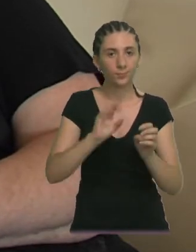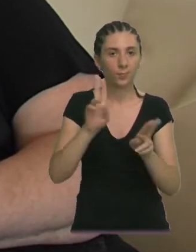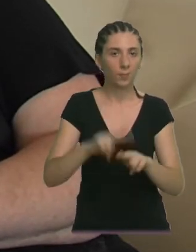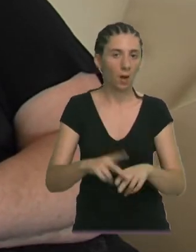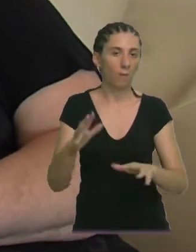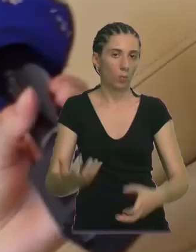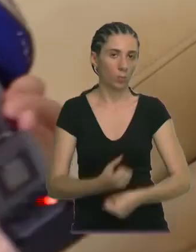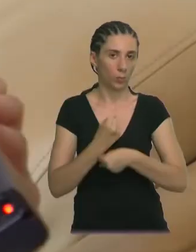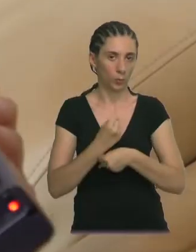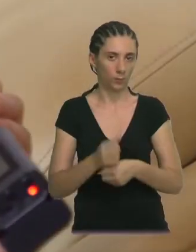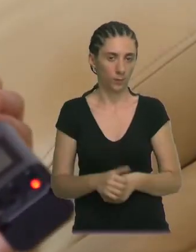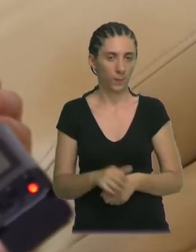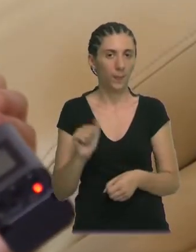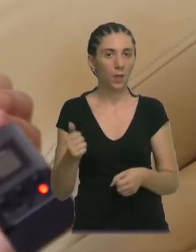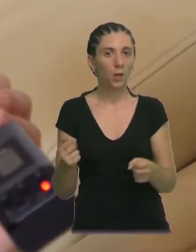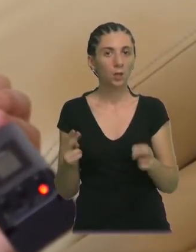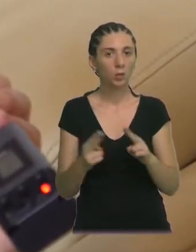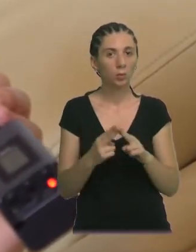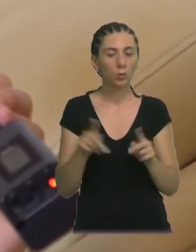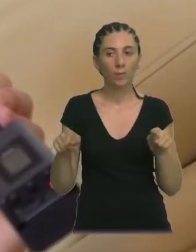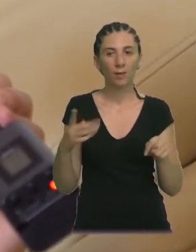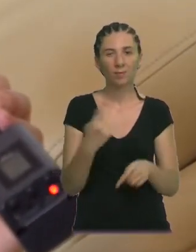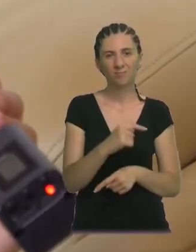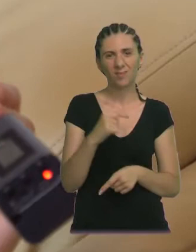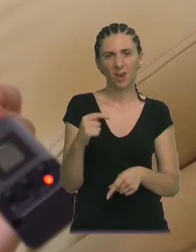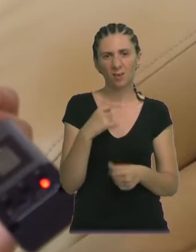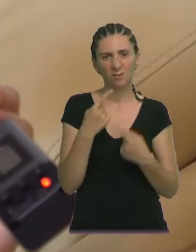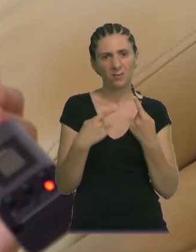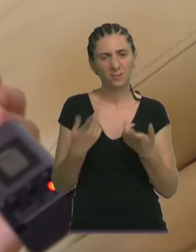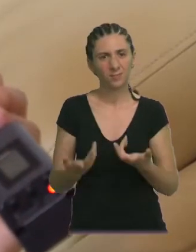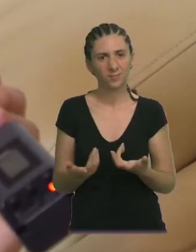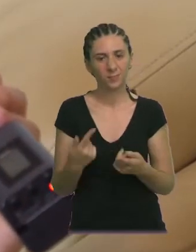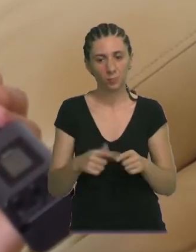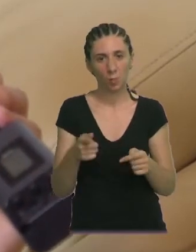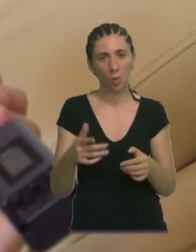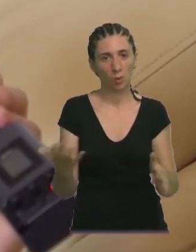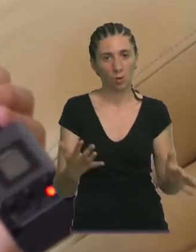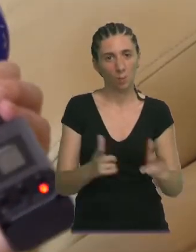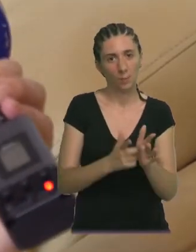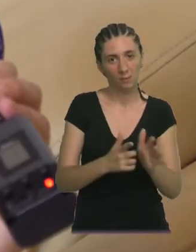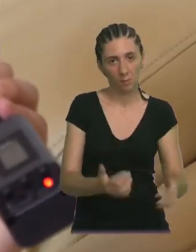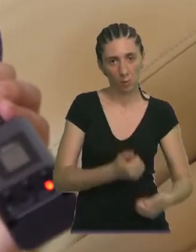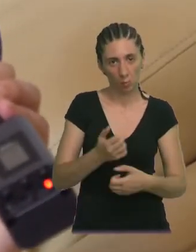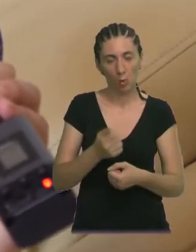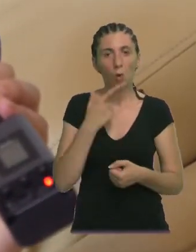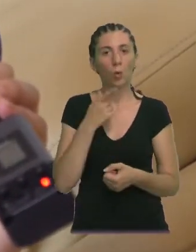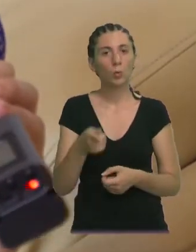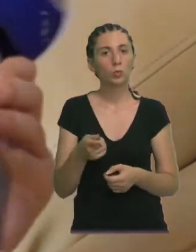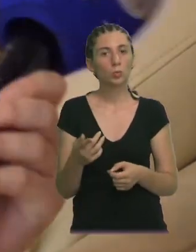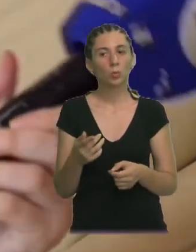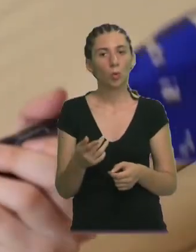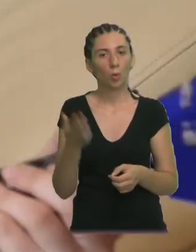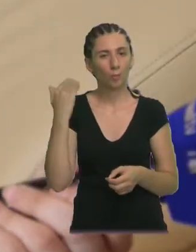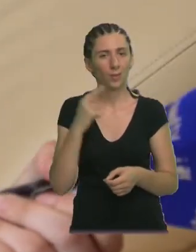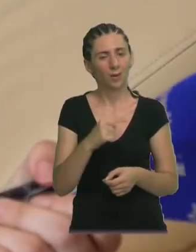posvajanje. Jeste li se susretali s kakvim predrasudama što se tiče udomiteljstva i koje su to najčešće